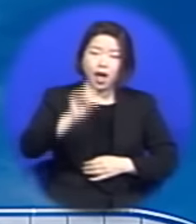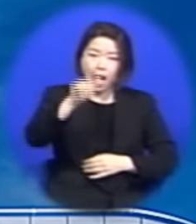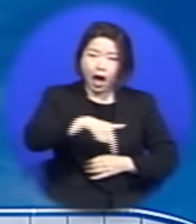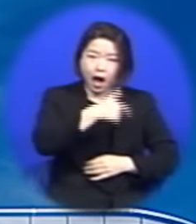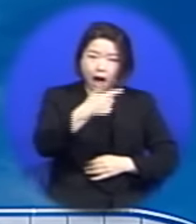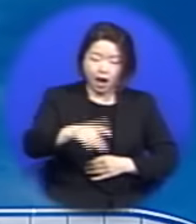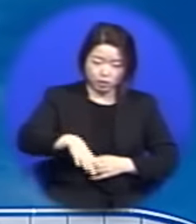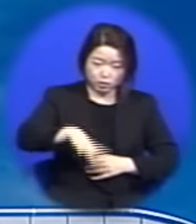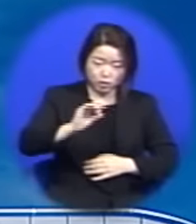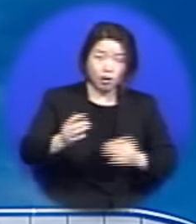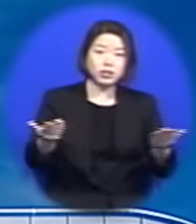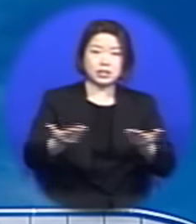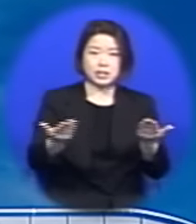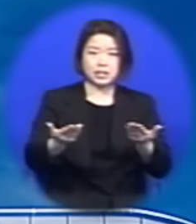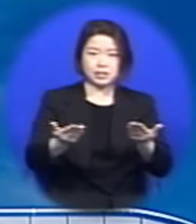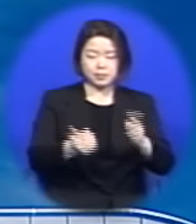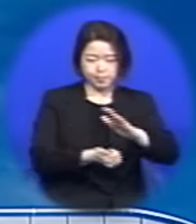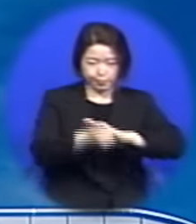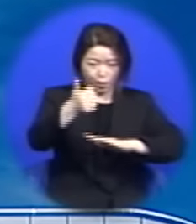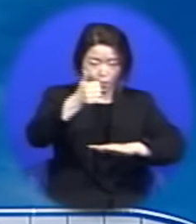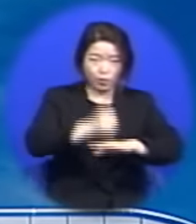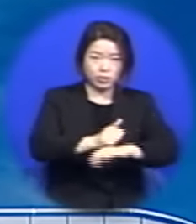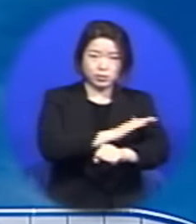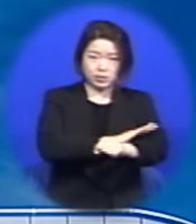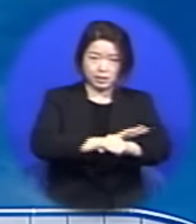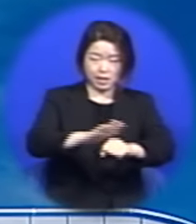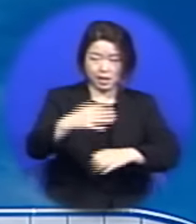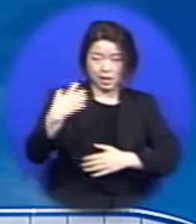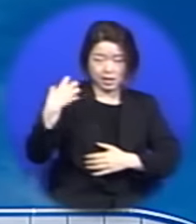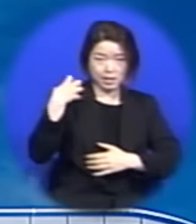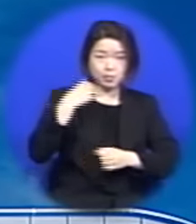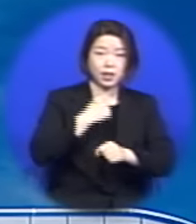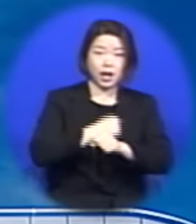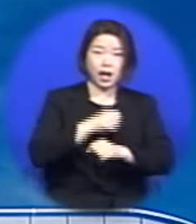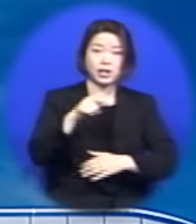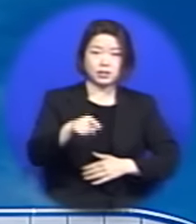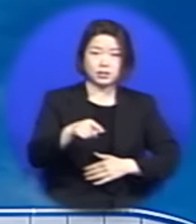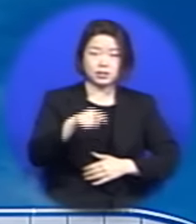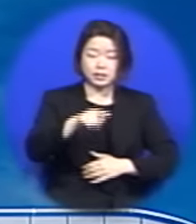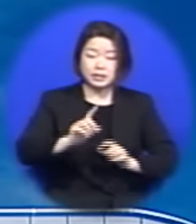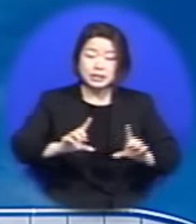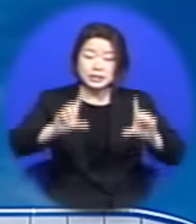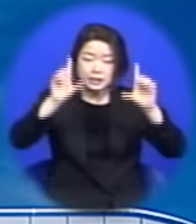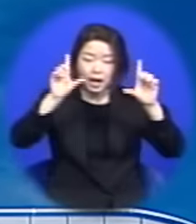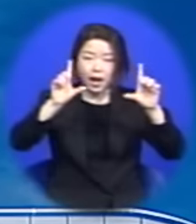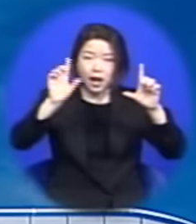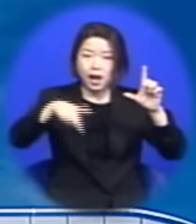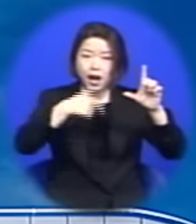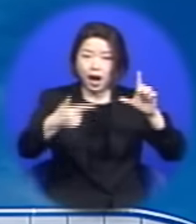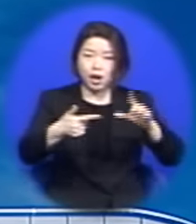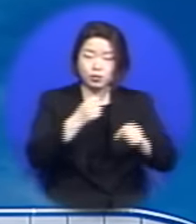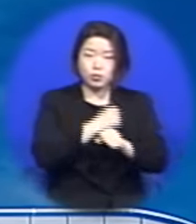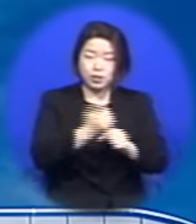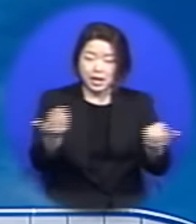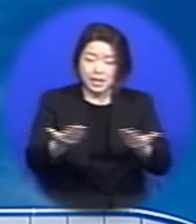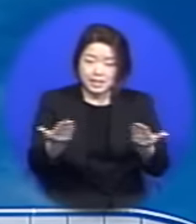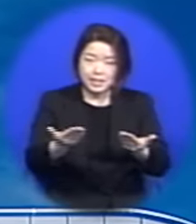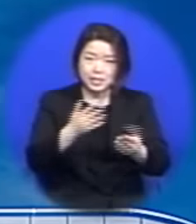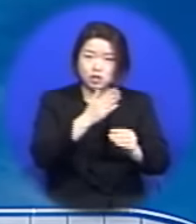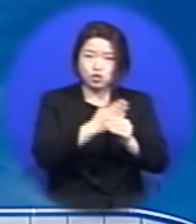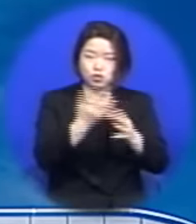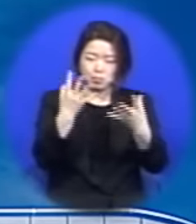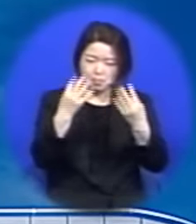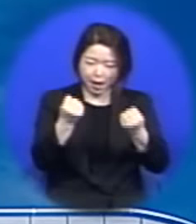과제를 아주 성공적으로 잘 감당하는 것은 그날 하루 해야 될 많은 그다음의 과제들을